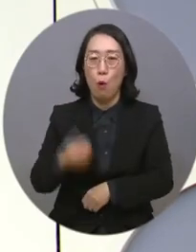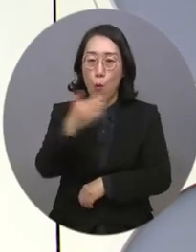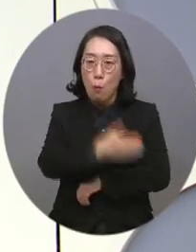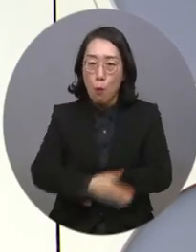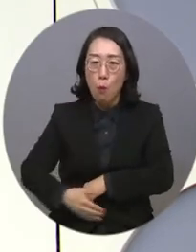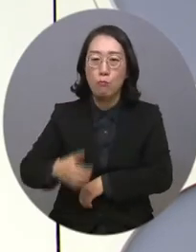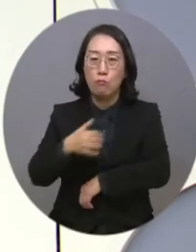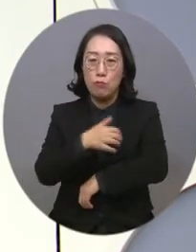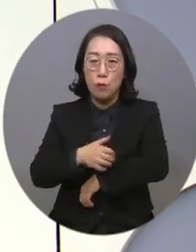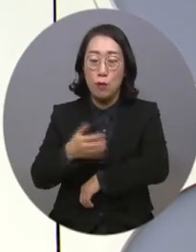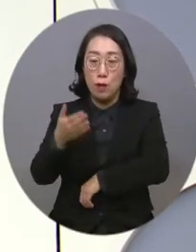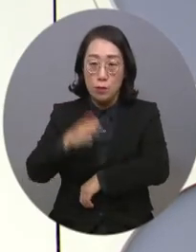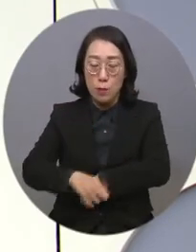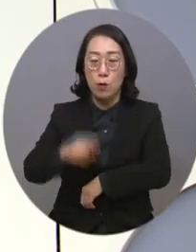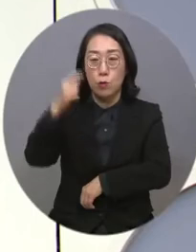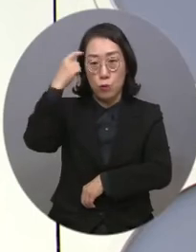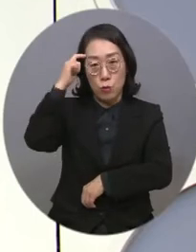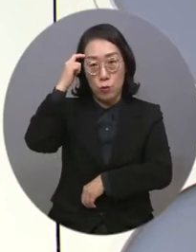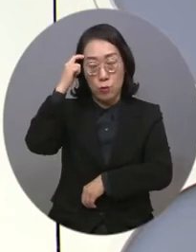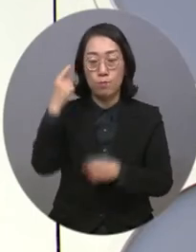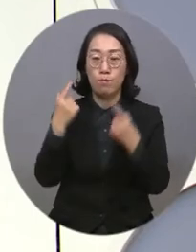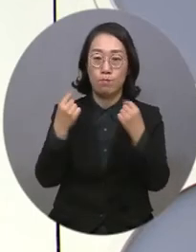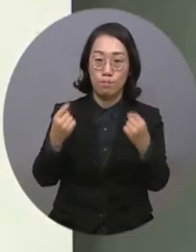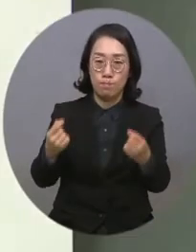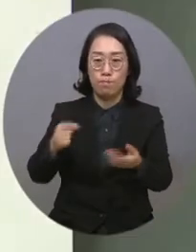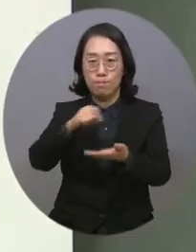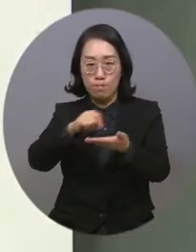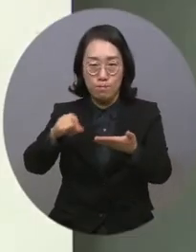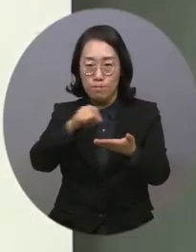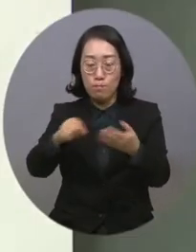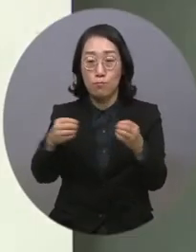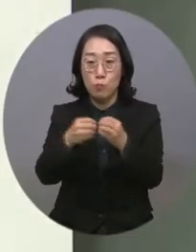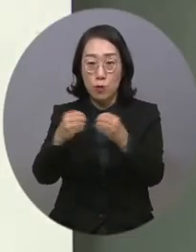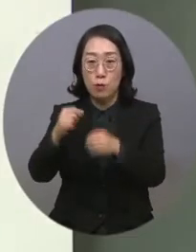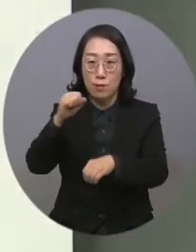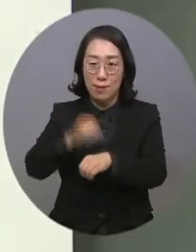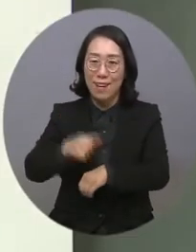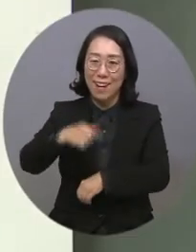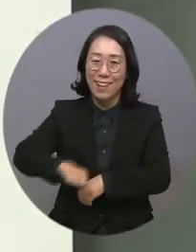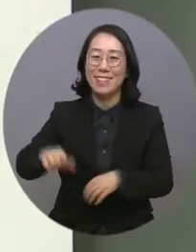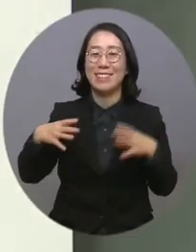몸은 불편해도 정신은 건강하게 그냥 자랑스럽습니다. 그